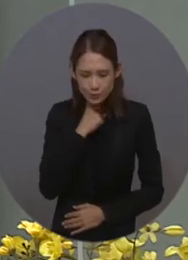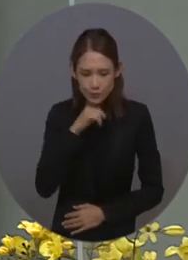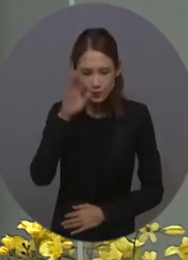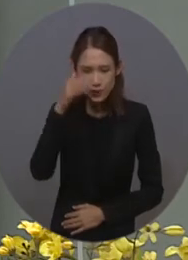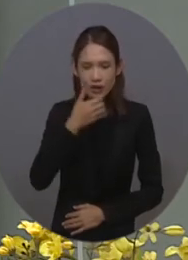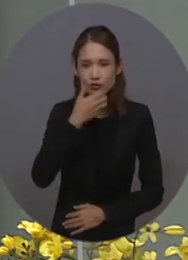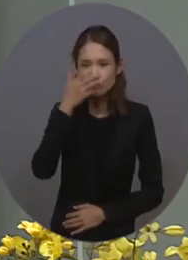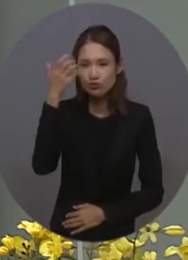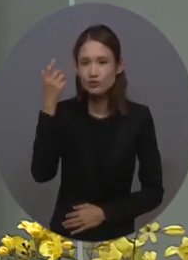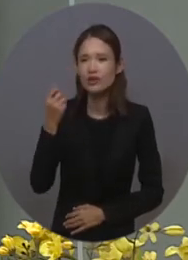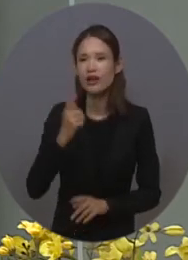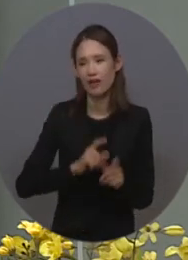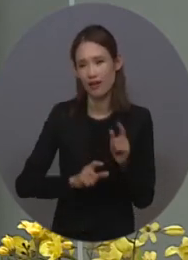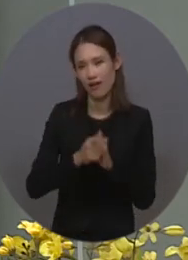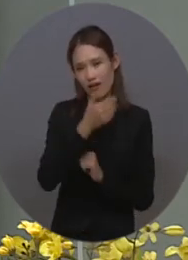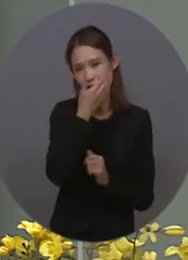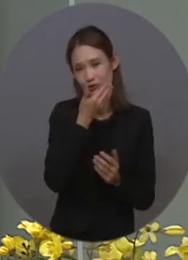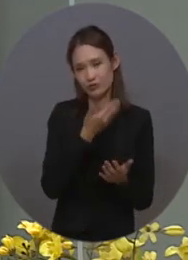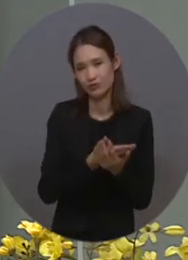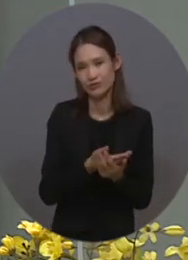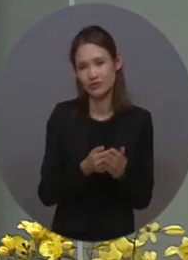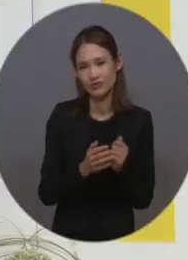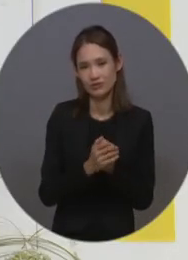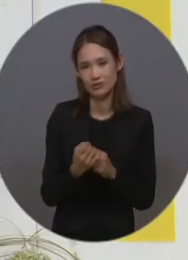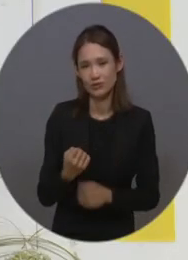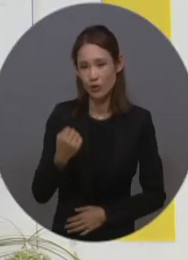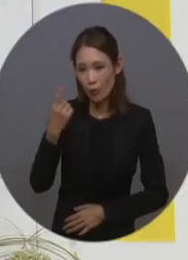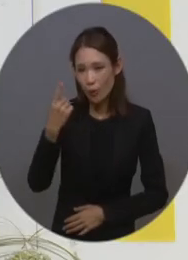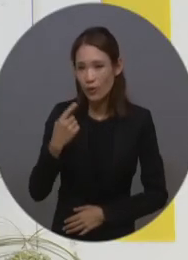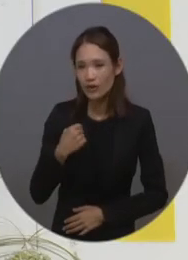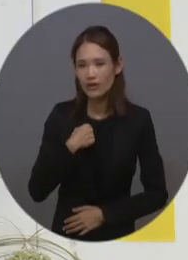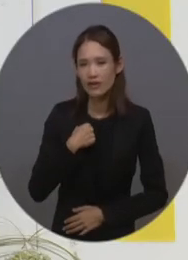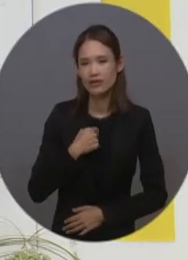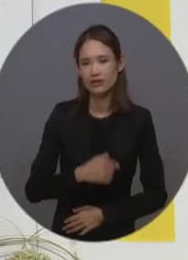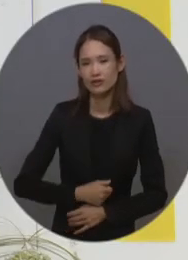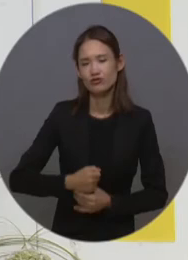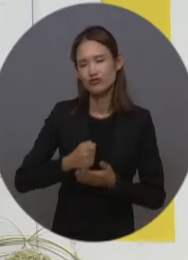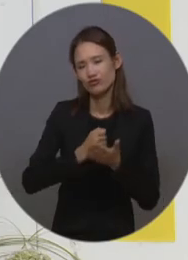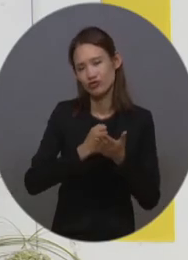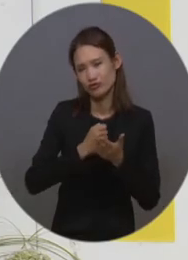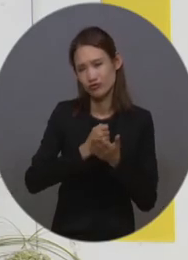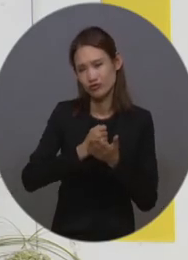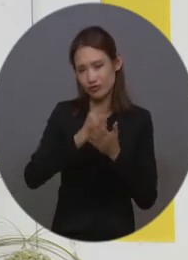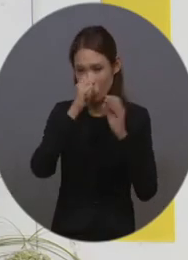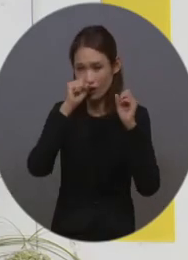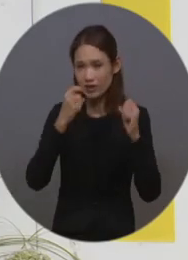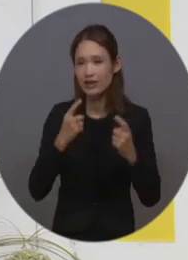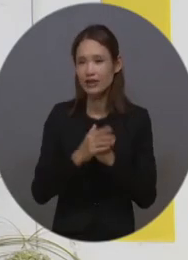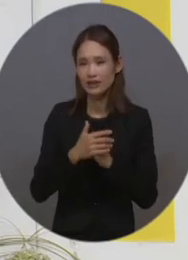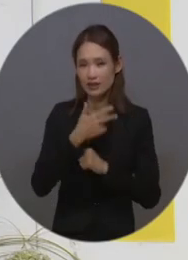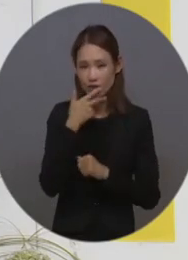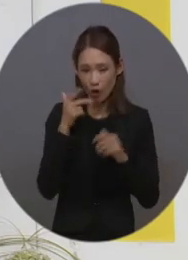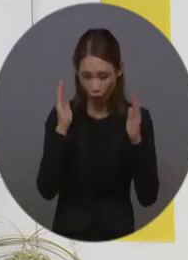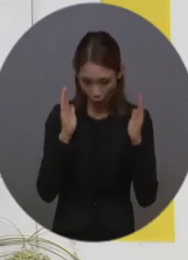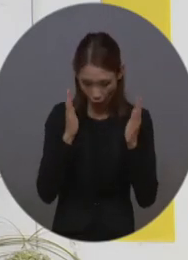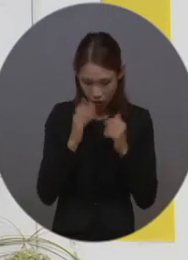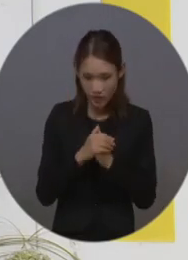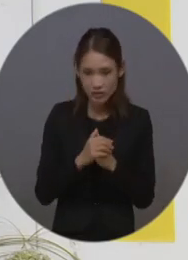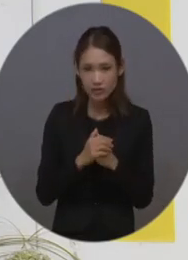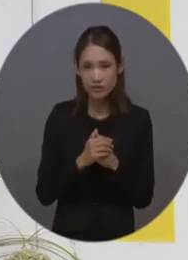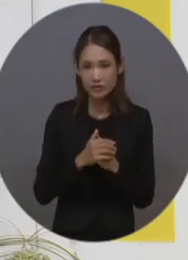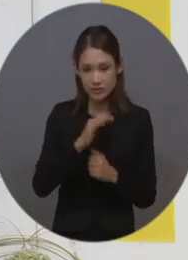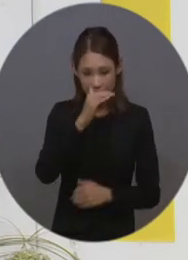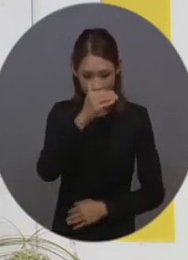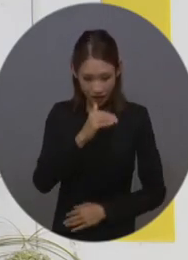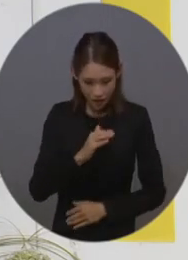꿈 이게 더 중요하네요. 네. 예. 근데 그 동기가 저한테는 진짜 우연한 기회에 온 거예요. 네. 영어 공부를 하다가 그 내용에